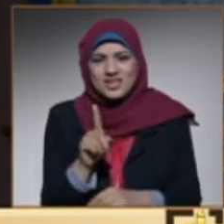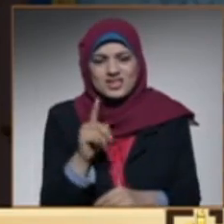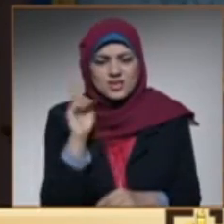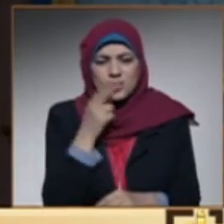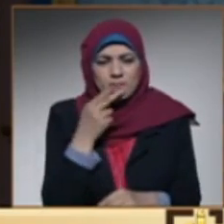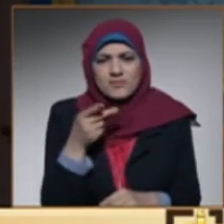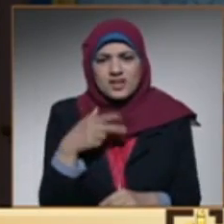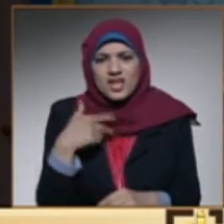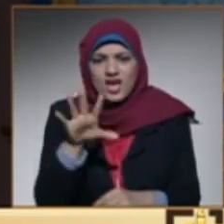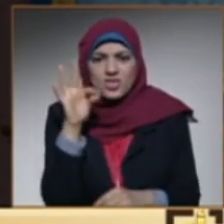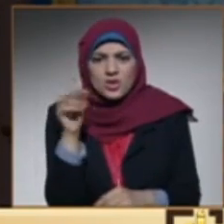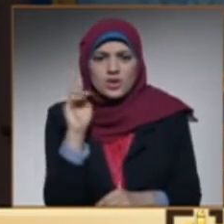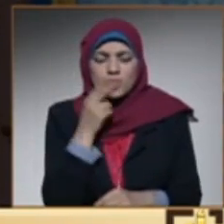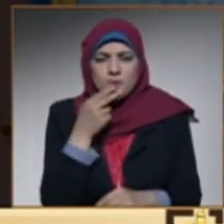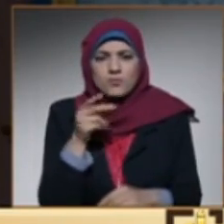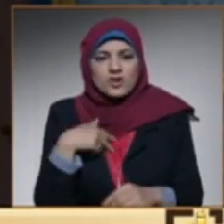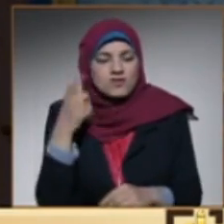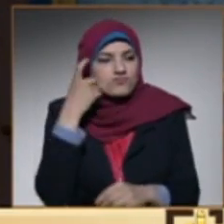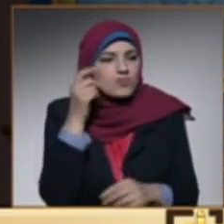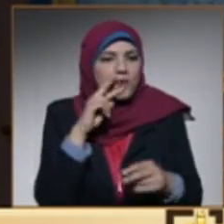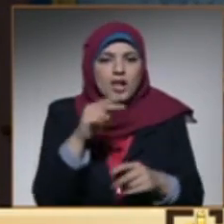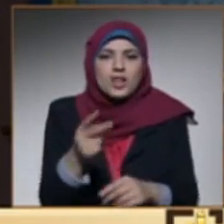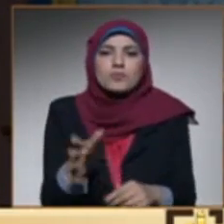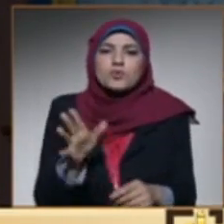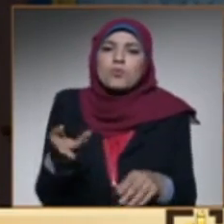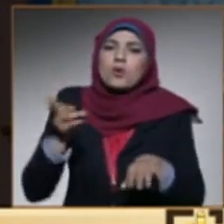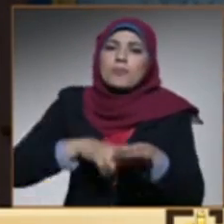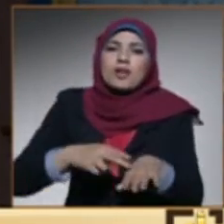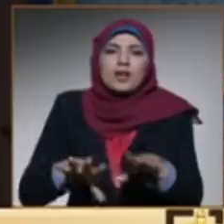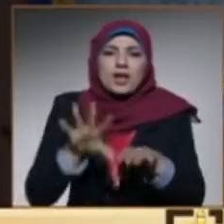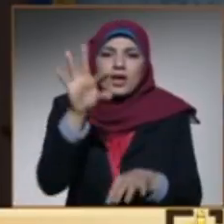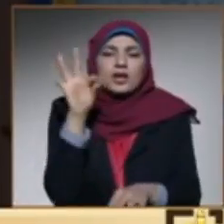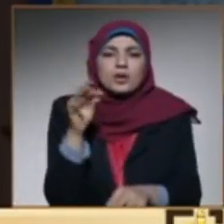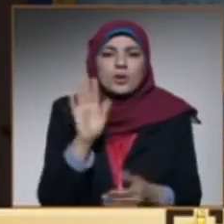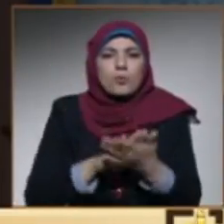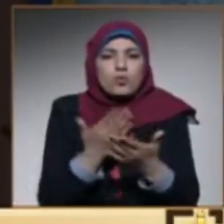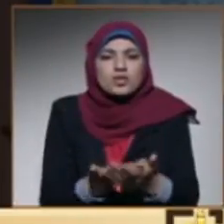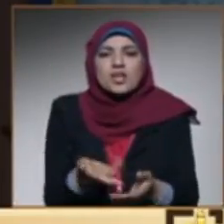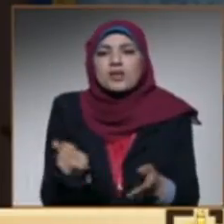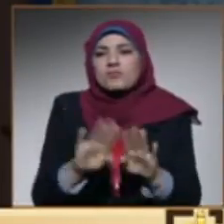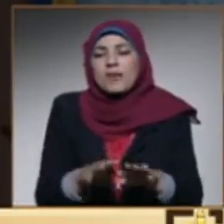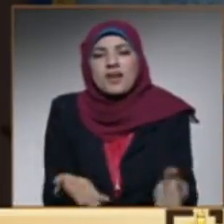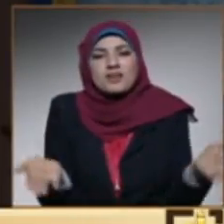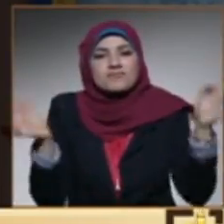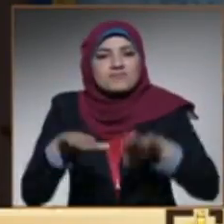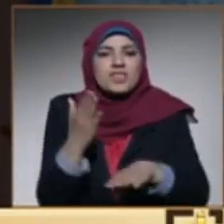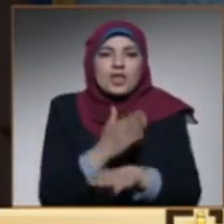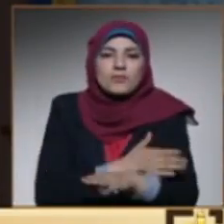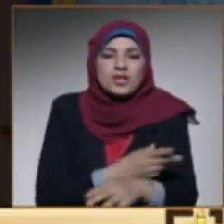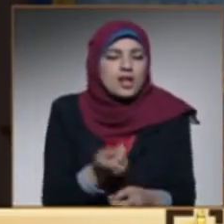هاخد واحد وما بيتكلمش وهضطر اجيب له بقى مترجم واجيب له مش عارف ايه، فهيبقى في عبء عليه بدل شخص واحد لا